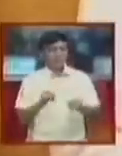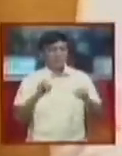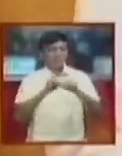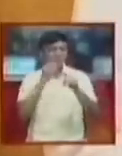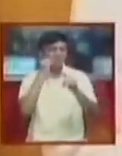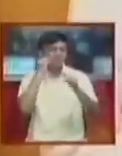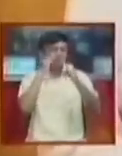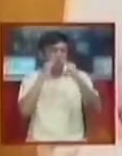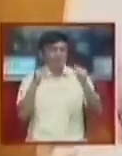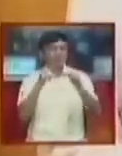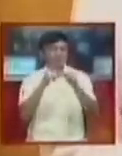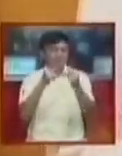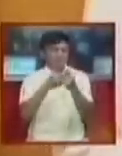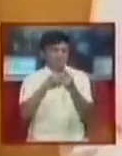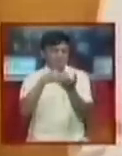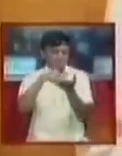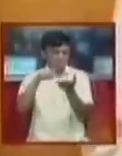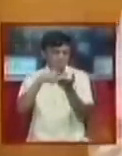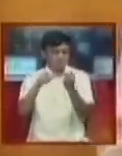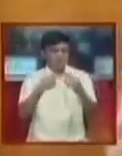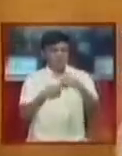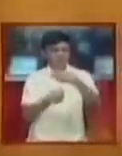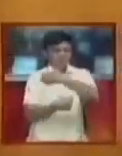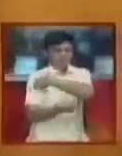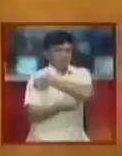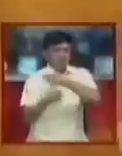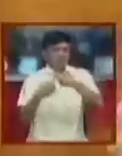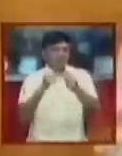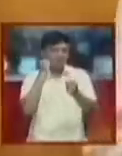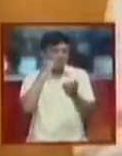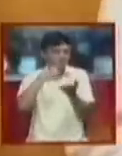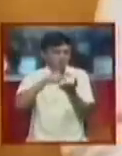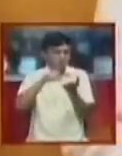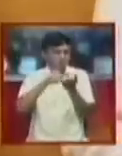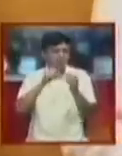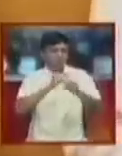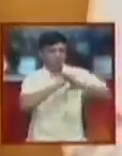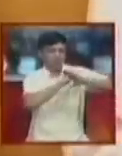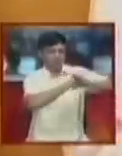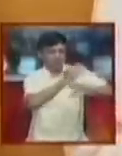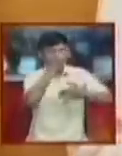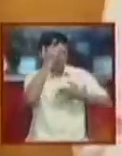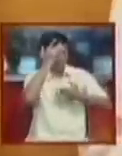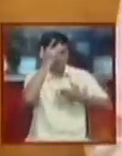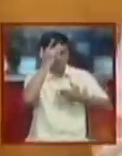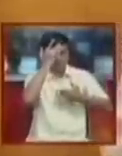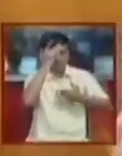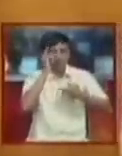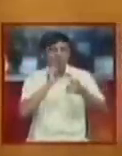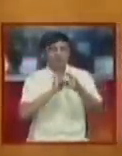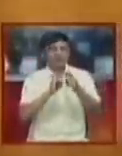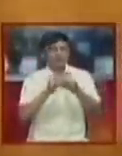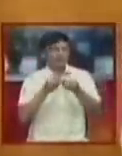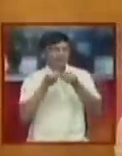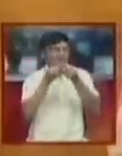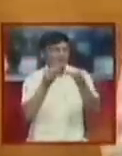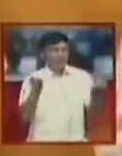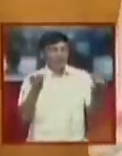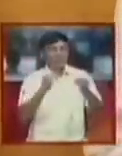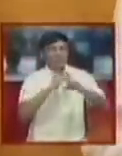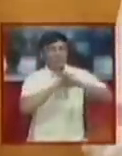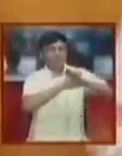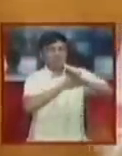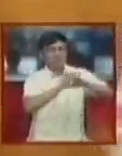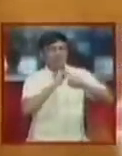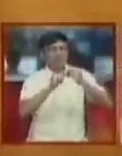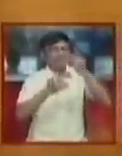kaalaman, bakuna at check-up ang kailangan upang mailayo tayo sa karamdaman. Dagdag pa po dyan ang pagsisikap nating